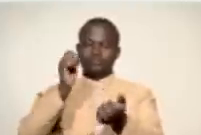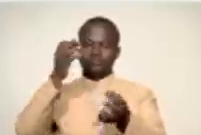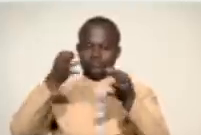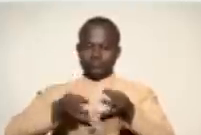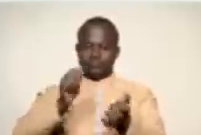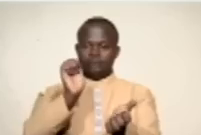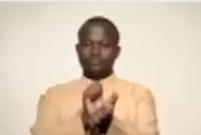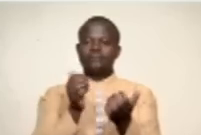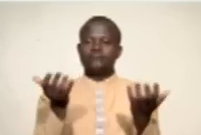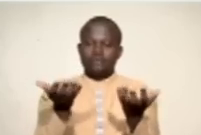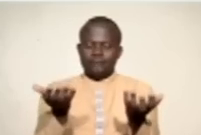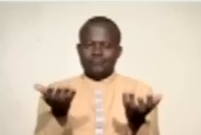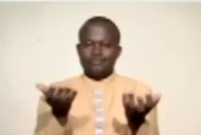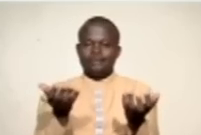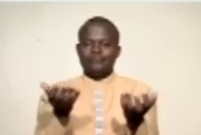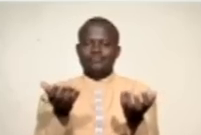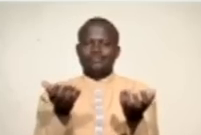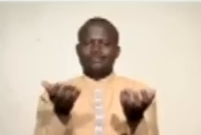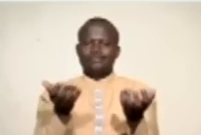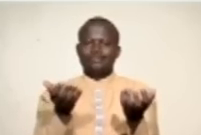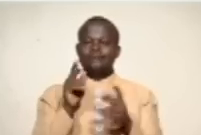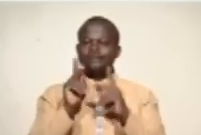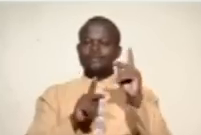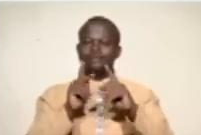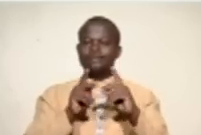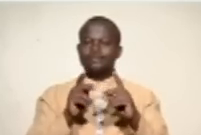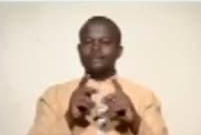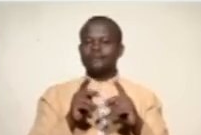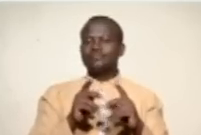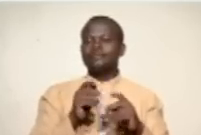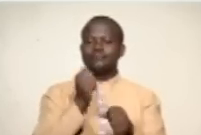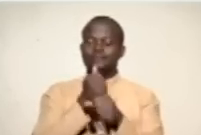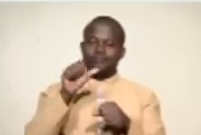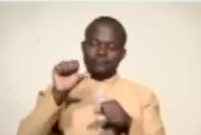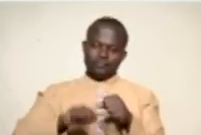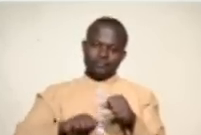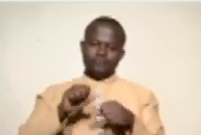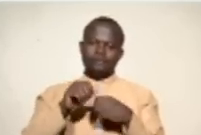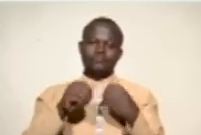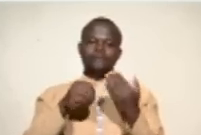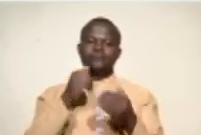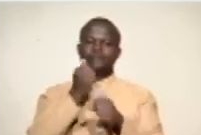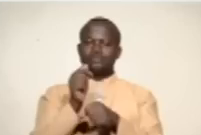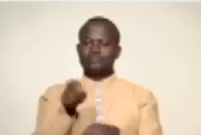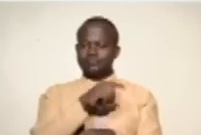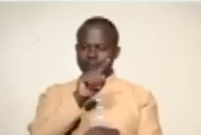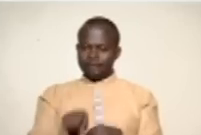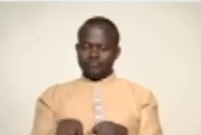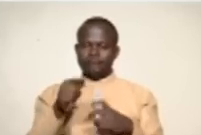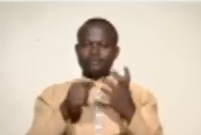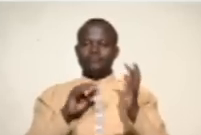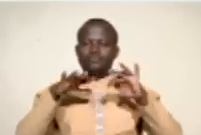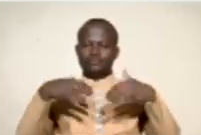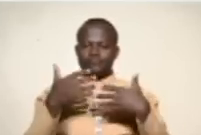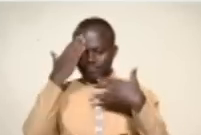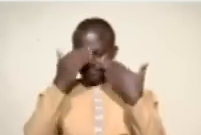rukiko. Ese abantu bagiye bahemukira bagiye bakorera ibyo byaha bigeze